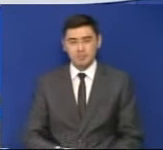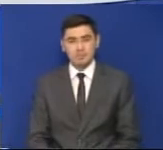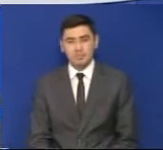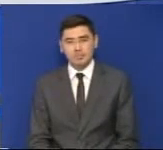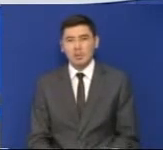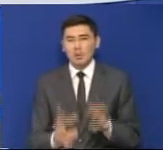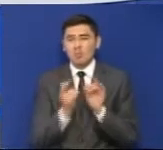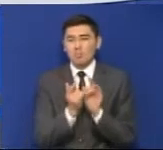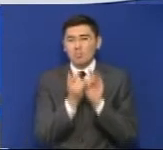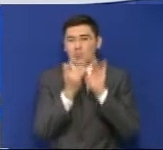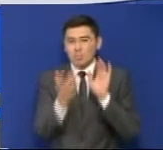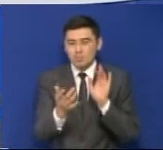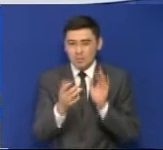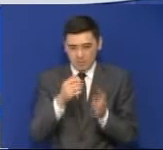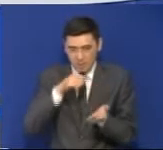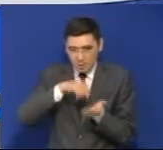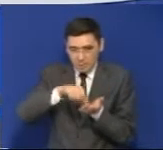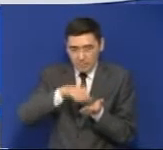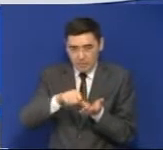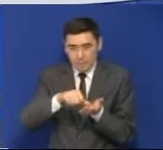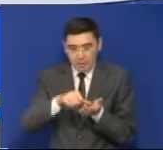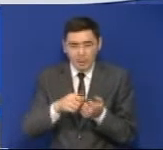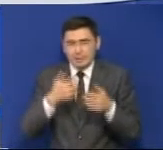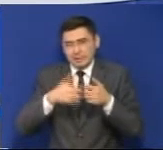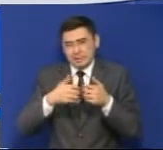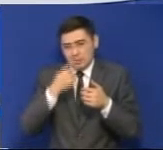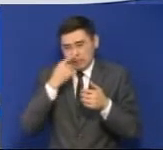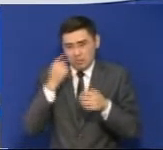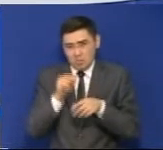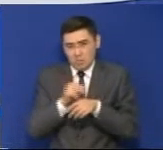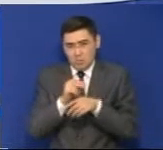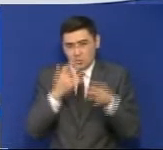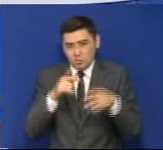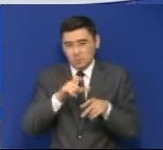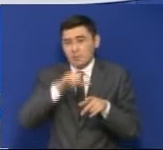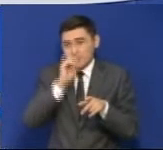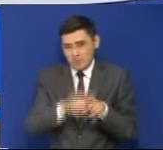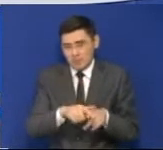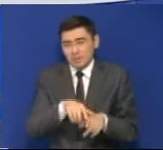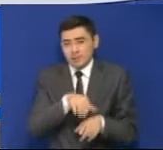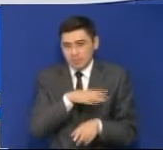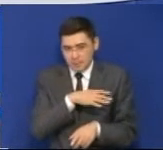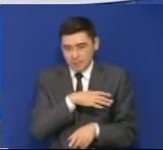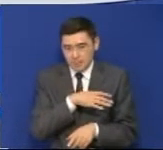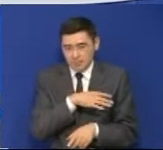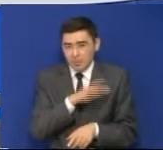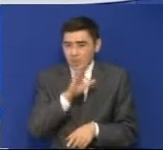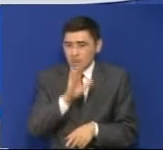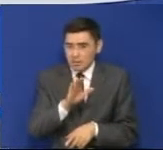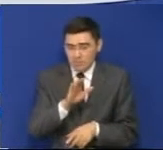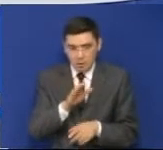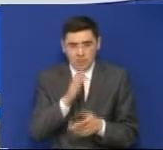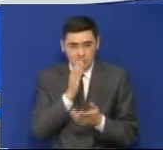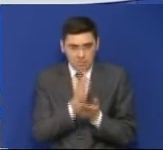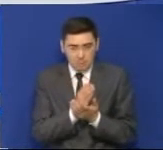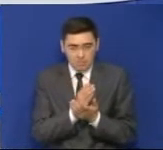Аспалы көпірдегі асфальт төсемесіне орташа жөндеу жұмыстары таяуда ғана жүргізілген коммуналдық бөлім өкілдерінің айтуынша жөндеу жұмыстары